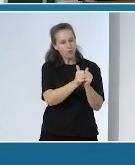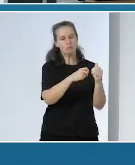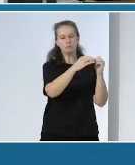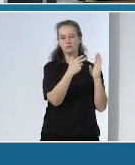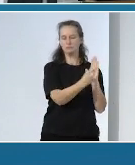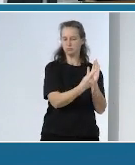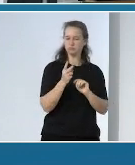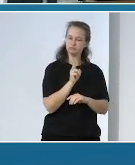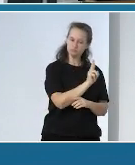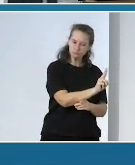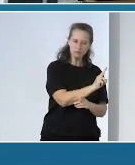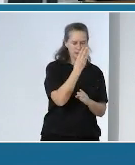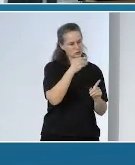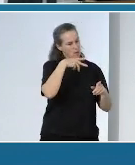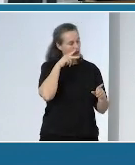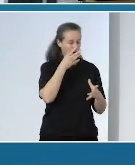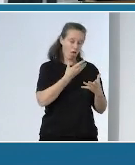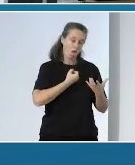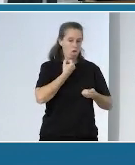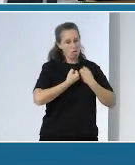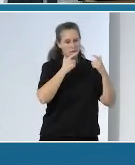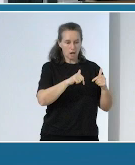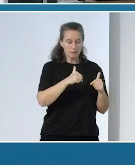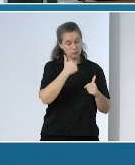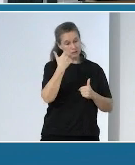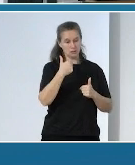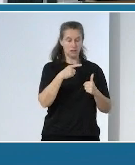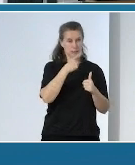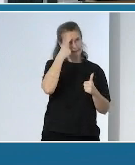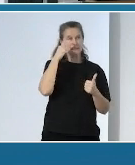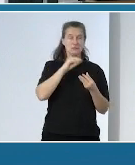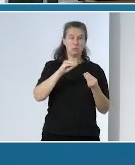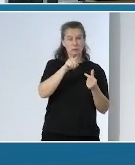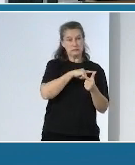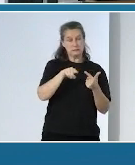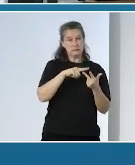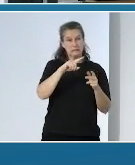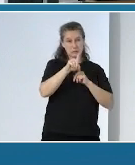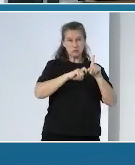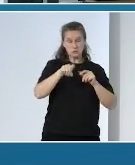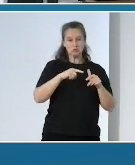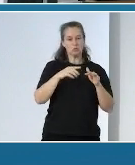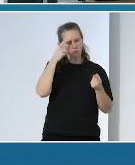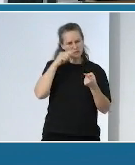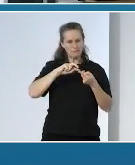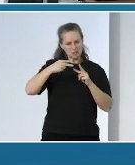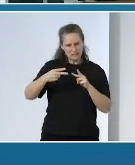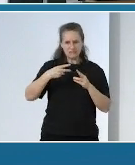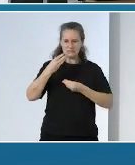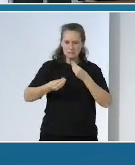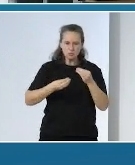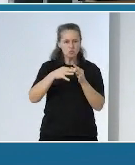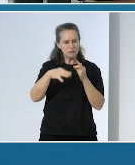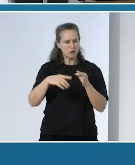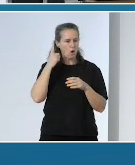pour soutenir des parents qu'on sent un petit peu en souffrance par rapport à tous les questionnements qui les traversent, que ce soit autour de la génétique ou des